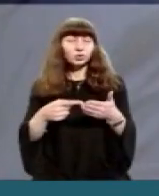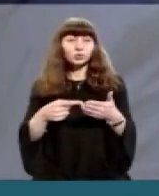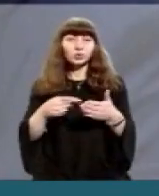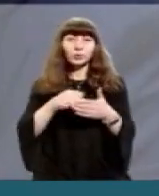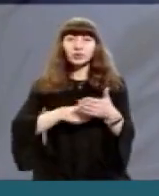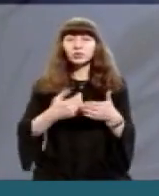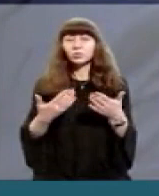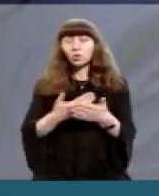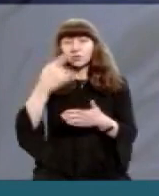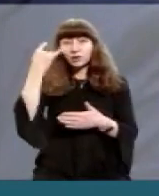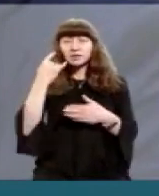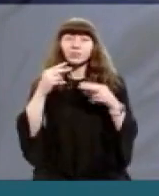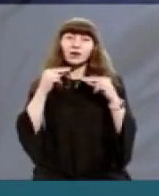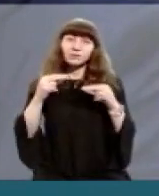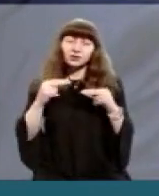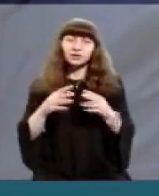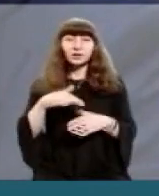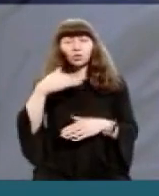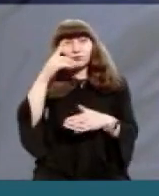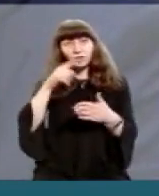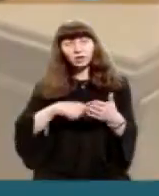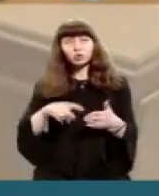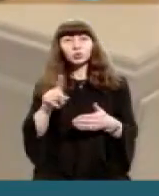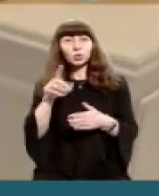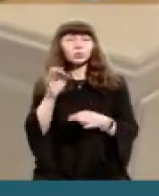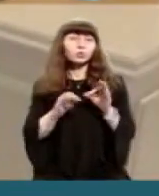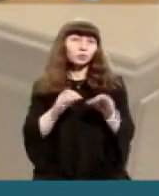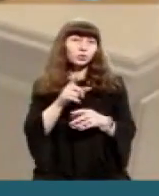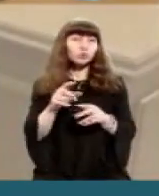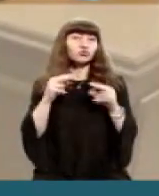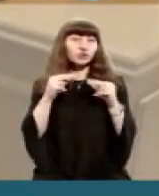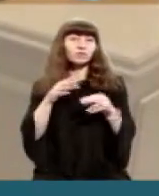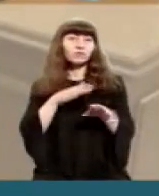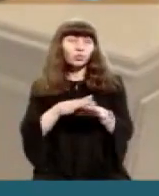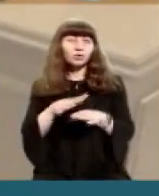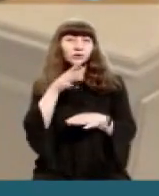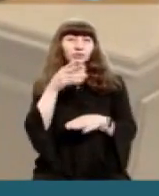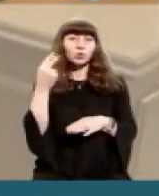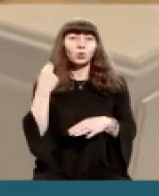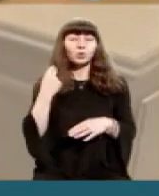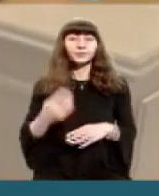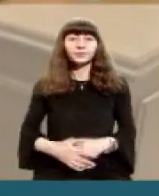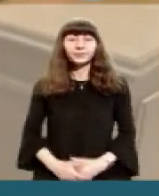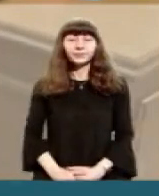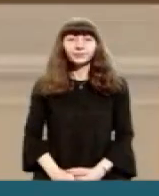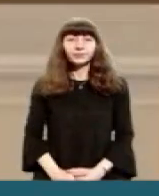принцип нового Казахстана – справедливость, выразил уверенность в том, что судьи с честностью выполнят возложенные на них